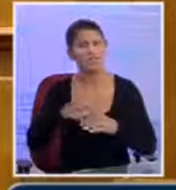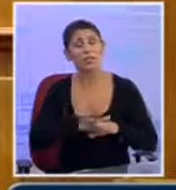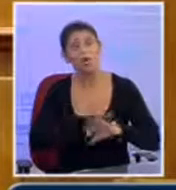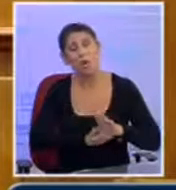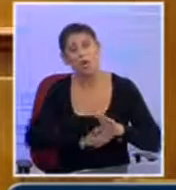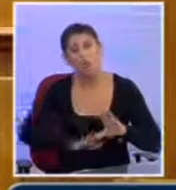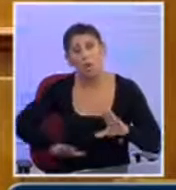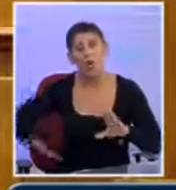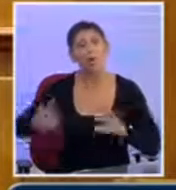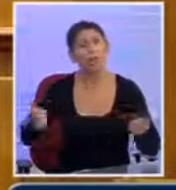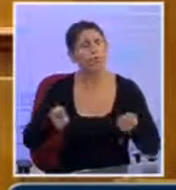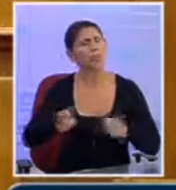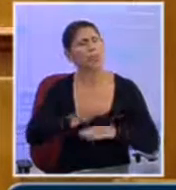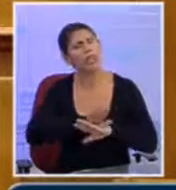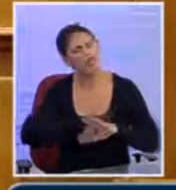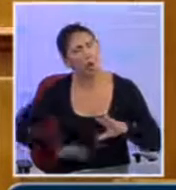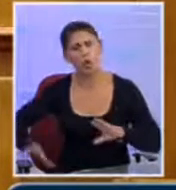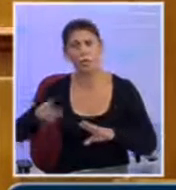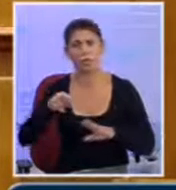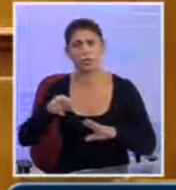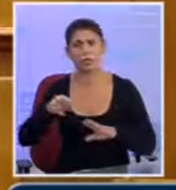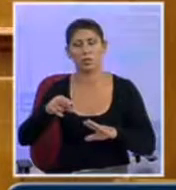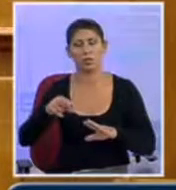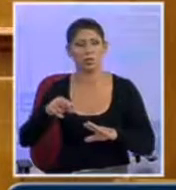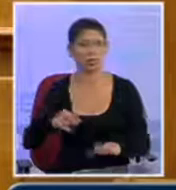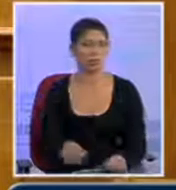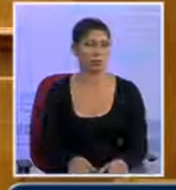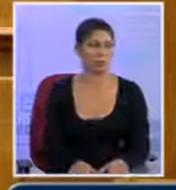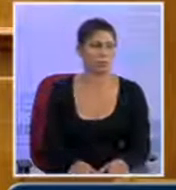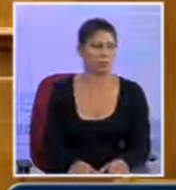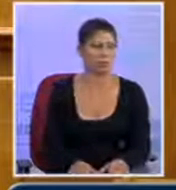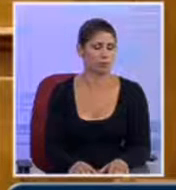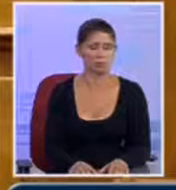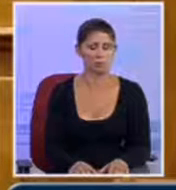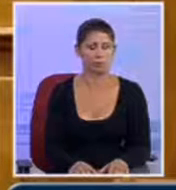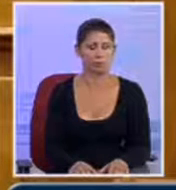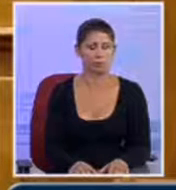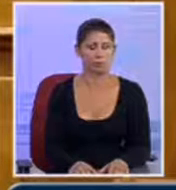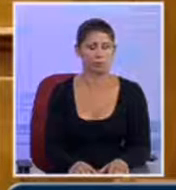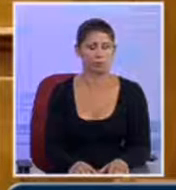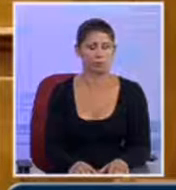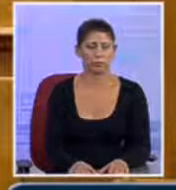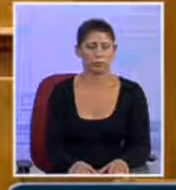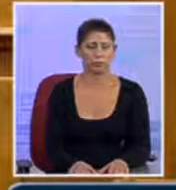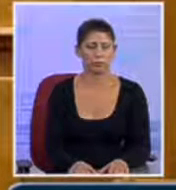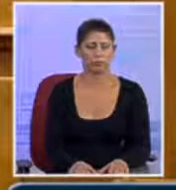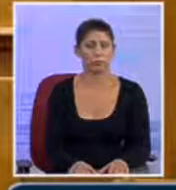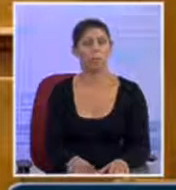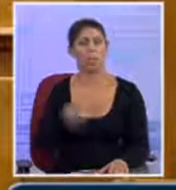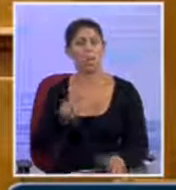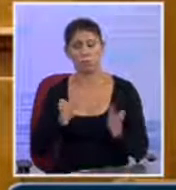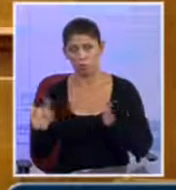σύνολο, το αγροτικό τομέα και ούτω καθεξής, αφορά το σύνολο της οικονομίας. Κλείνω. Αυτός